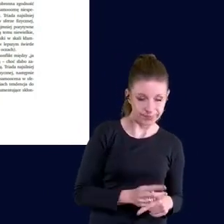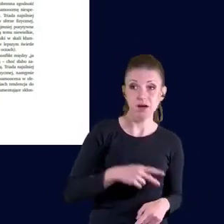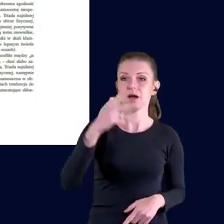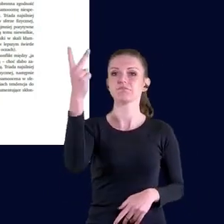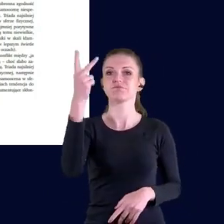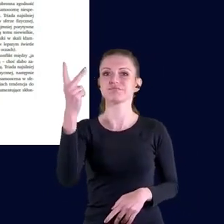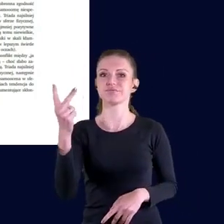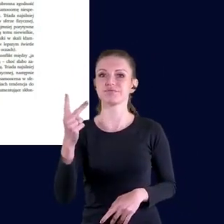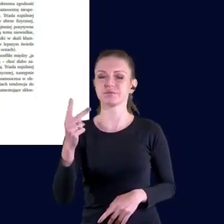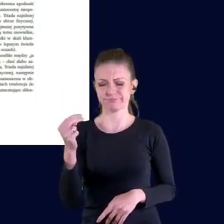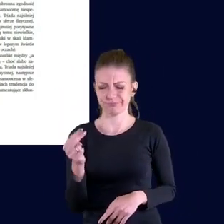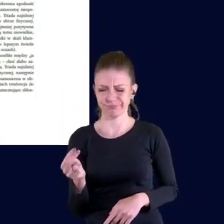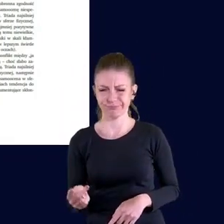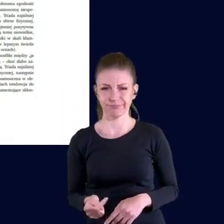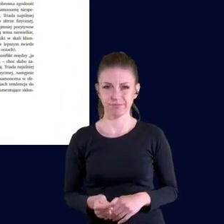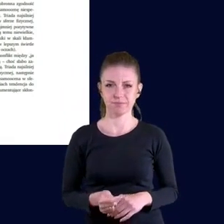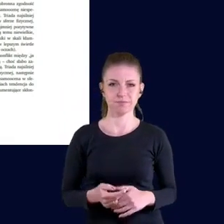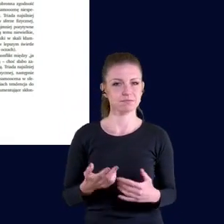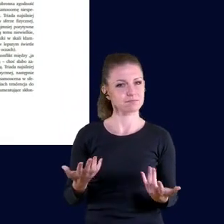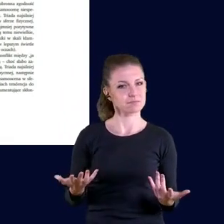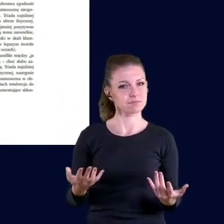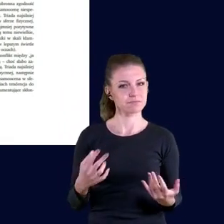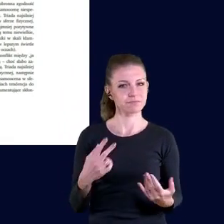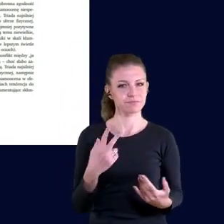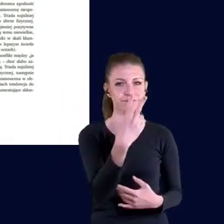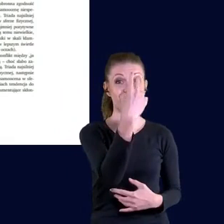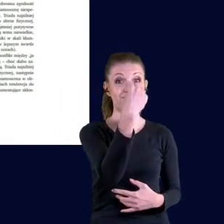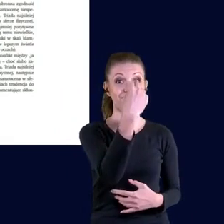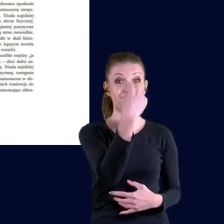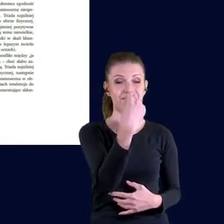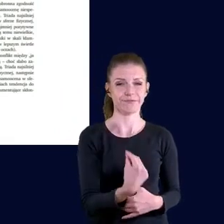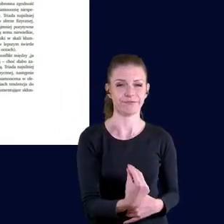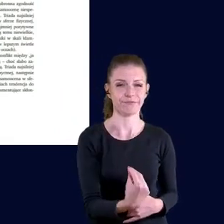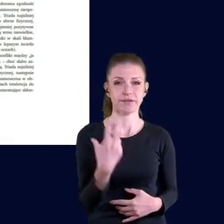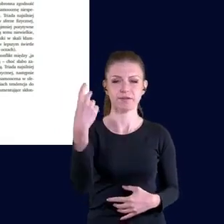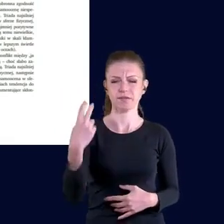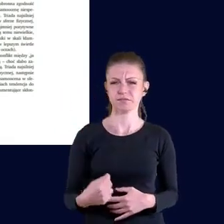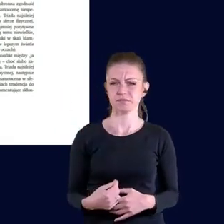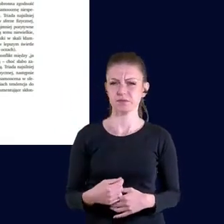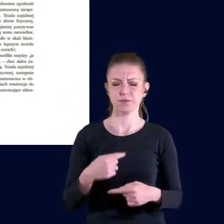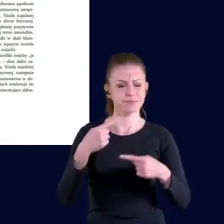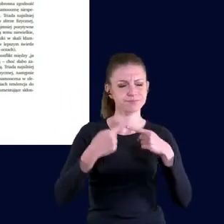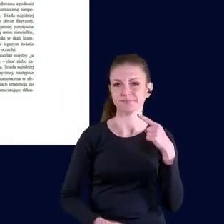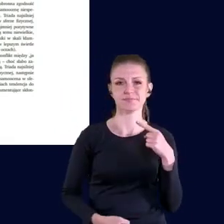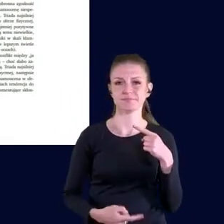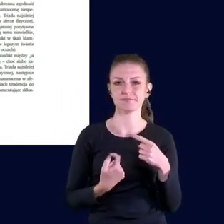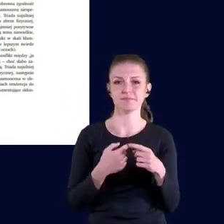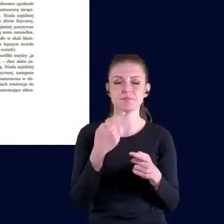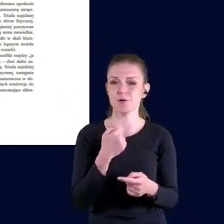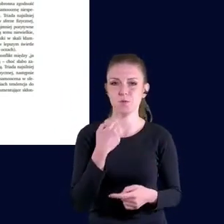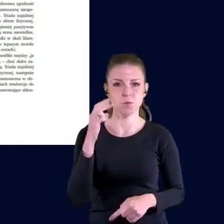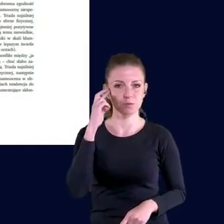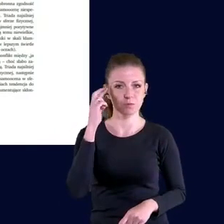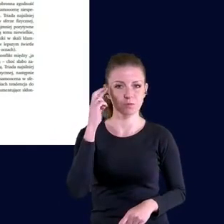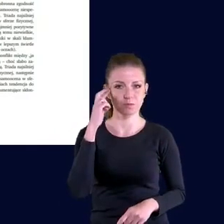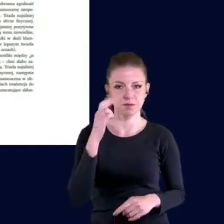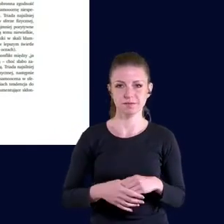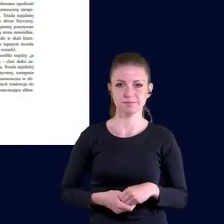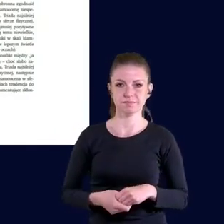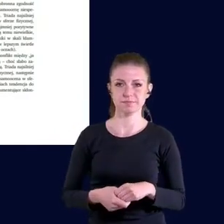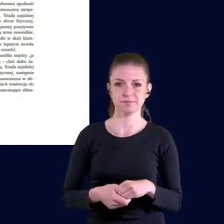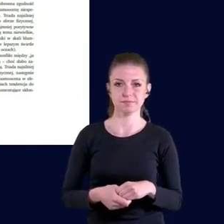zasadniczym konkretnym opisem przepisu jest dość skomplikowane W przypadku osób